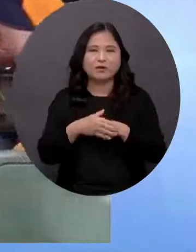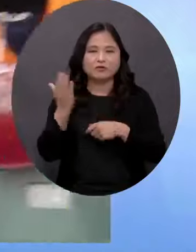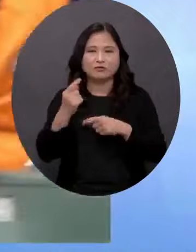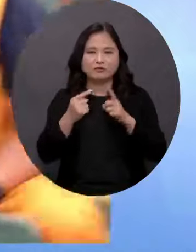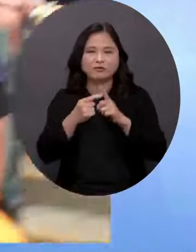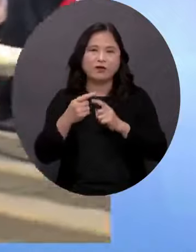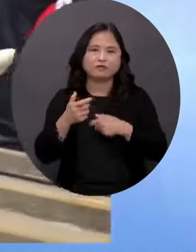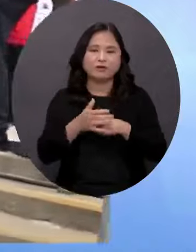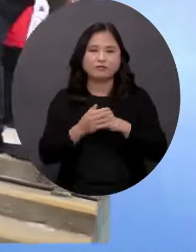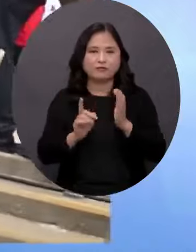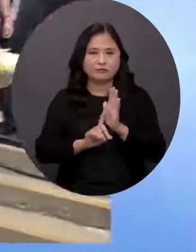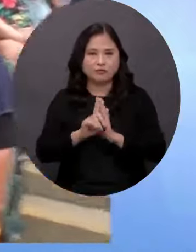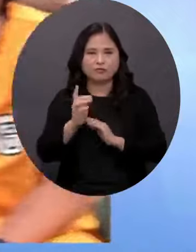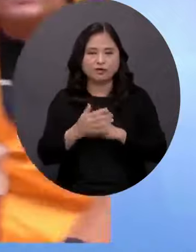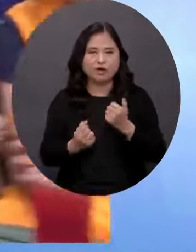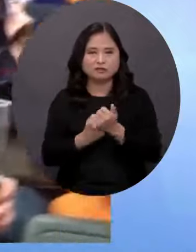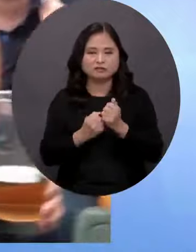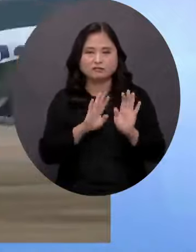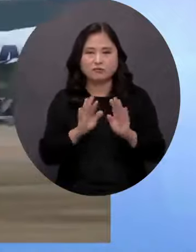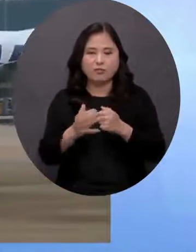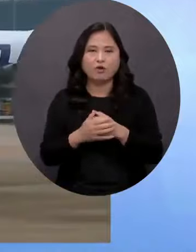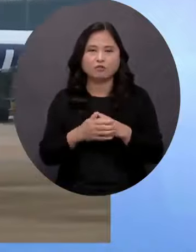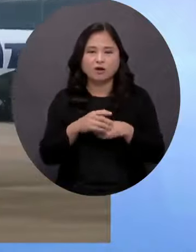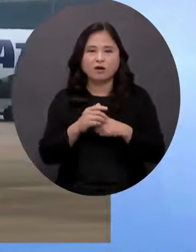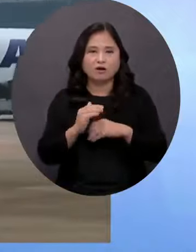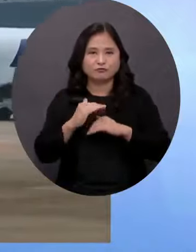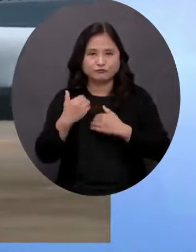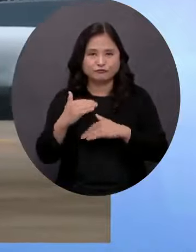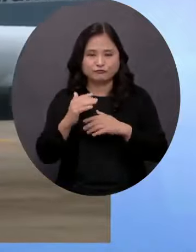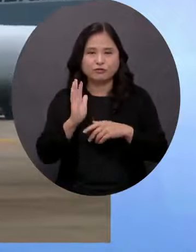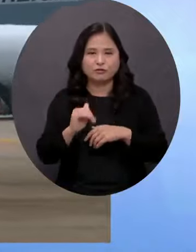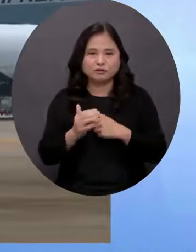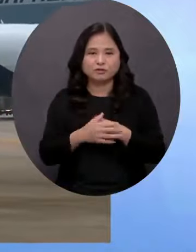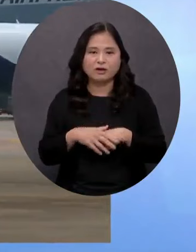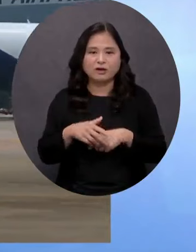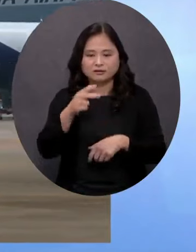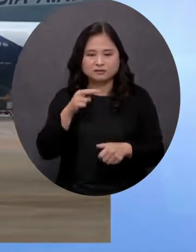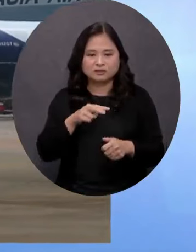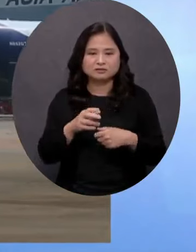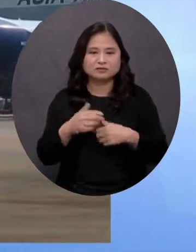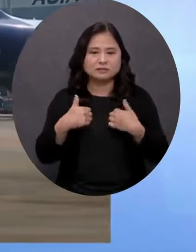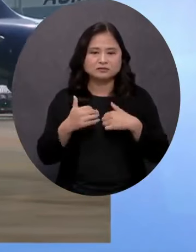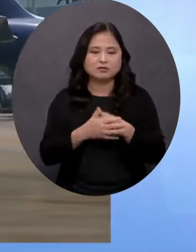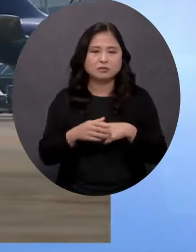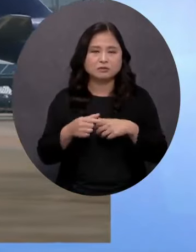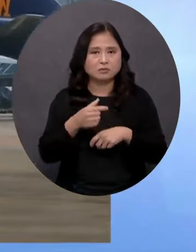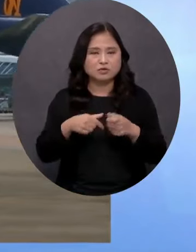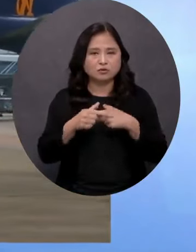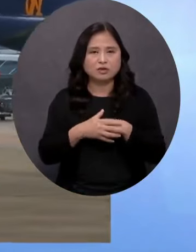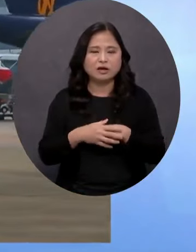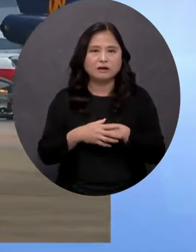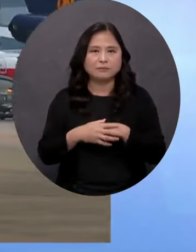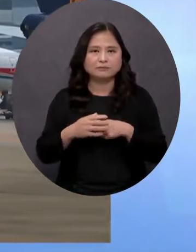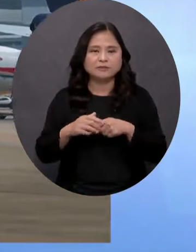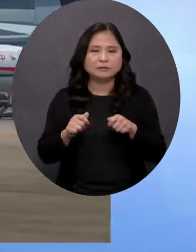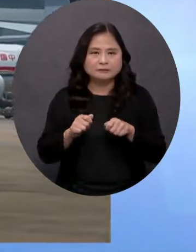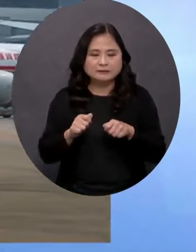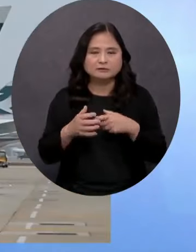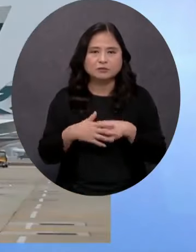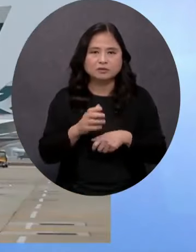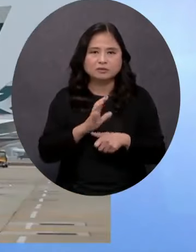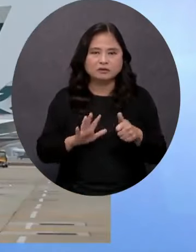苏应该会支持服务输出。地缘政治紧张和偏紧的金融状况预计会继续影响货物出